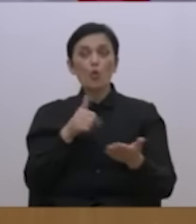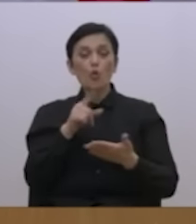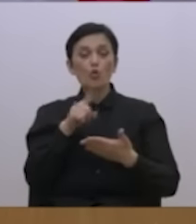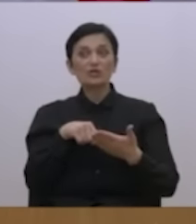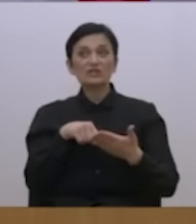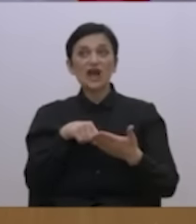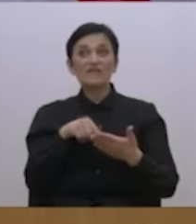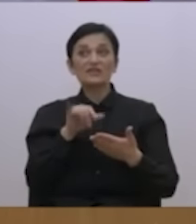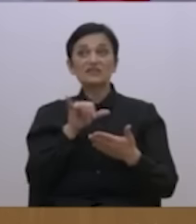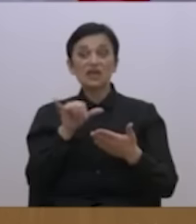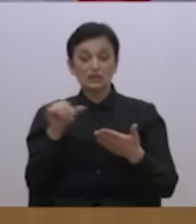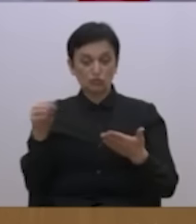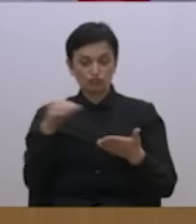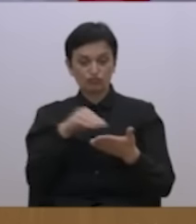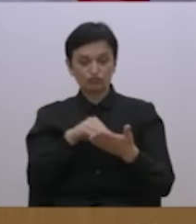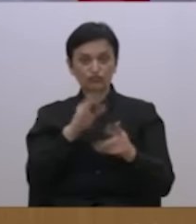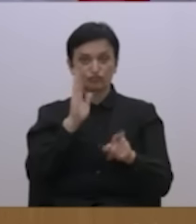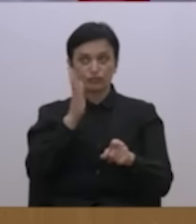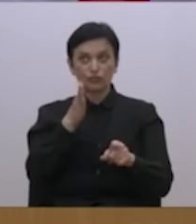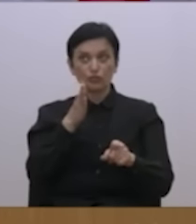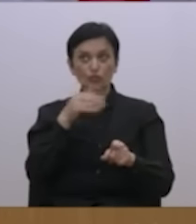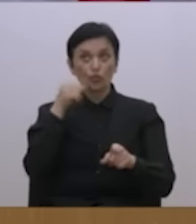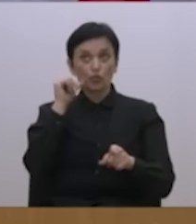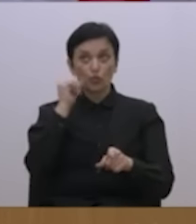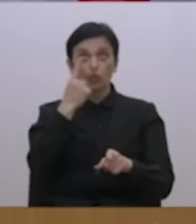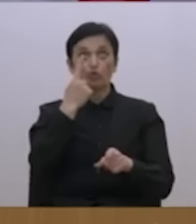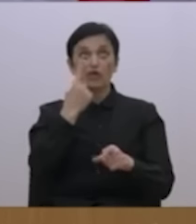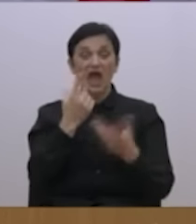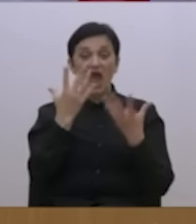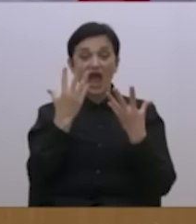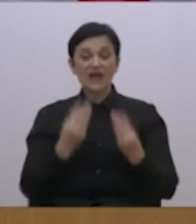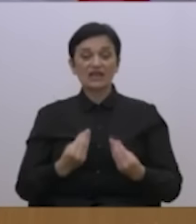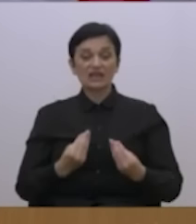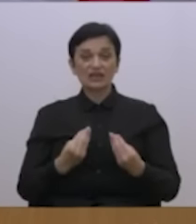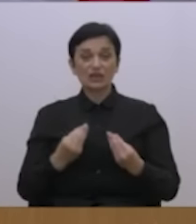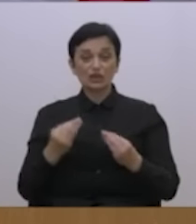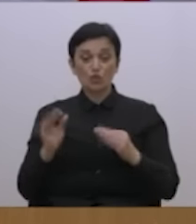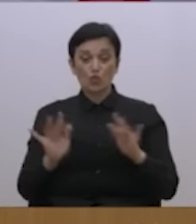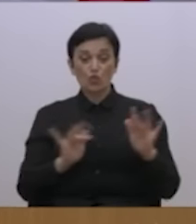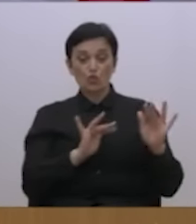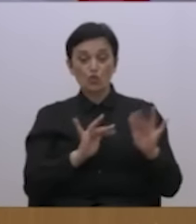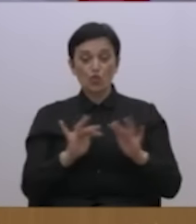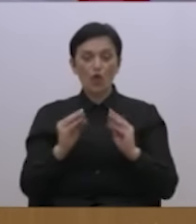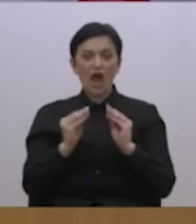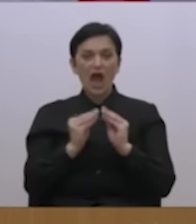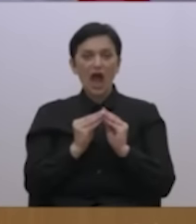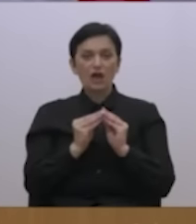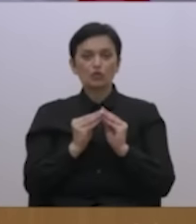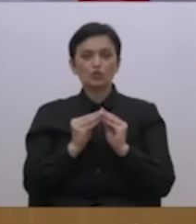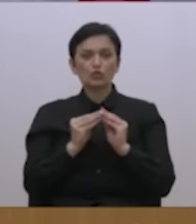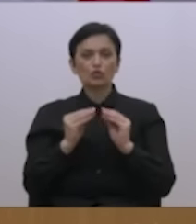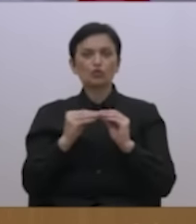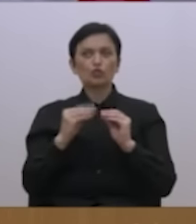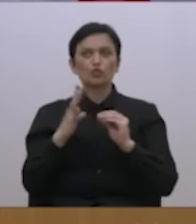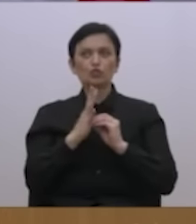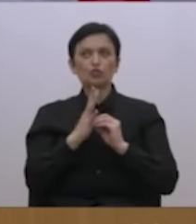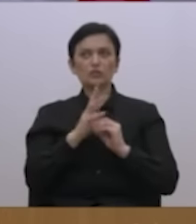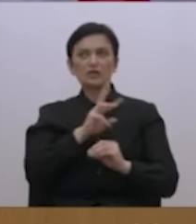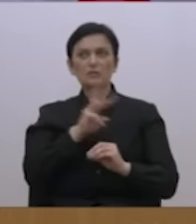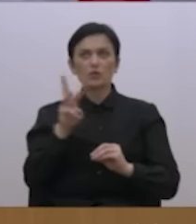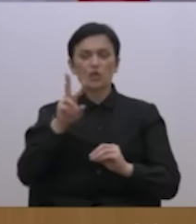ეს სადღაც აისახება, რომ გუშინ ერთ დღეში ამ ღონისძიებისთვის 10-15 მილიონი ლარია